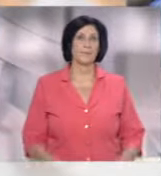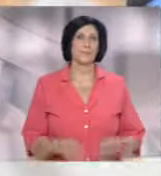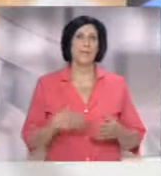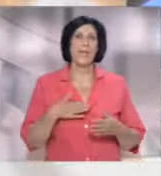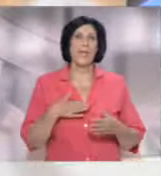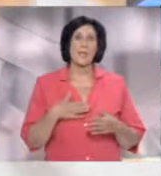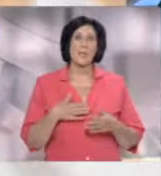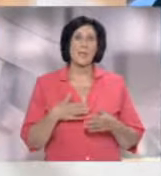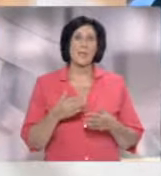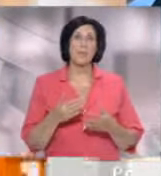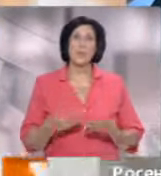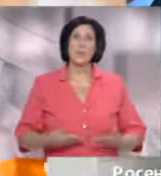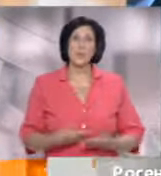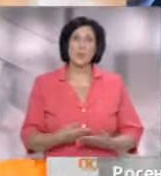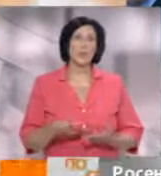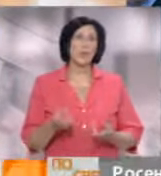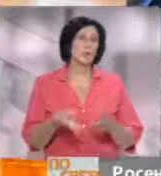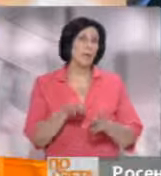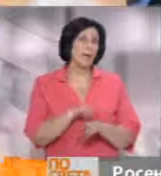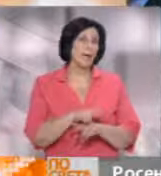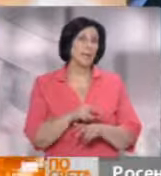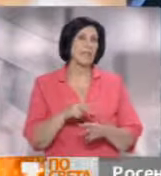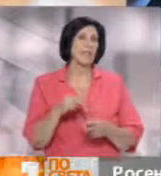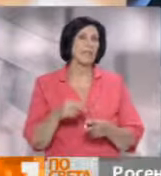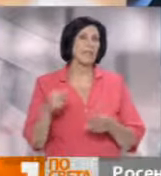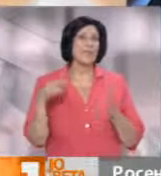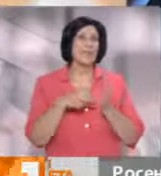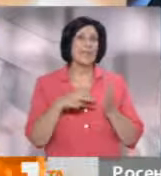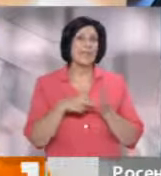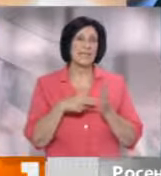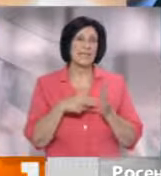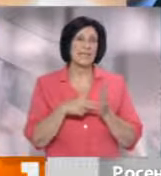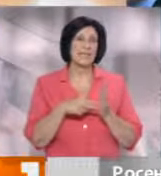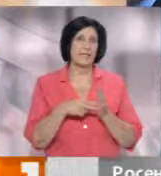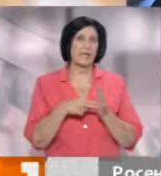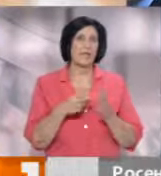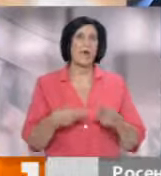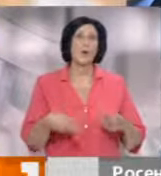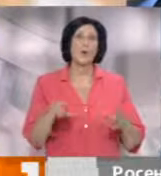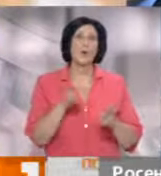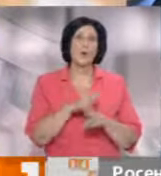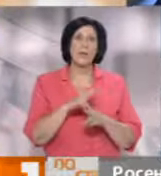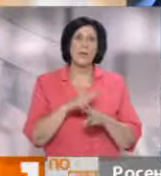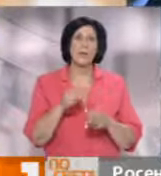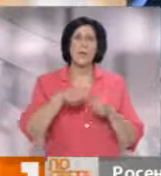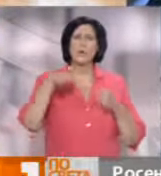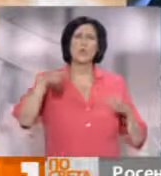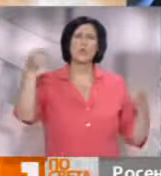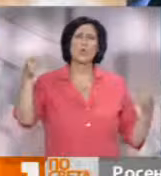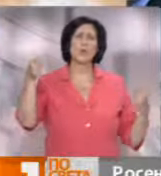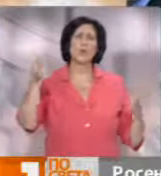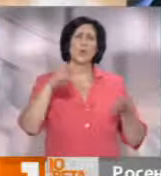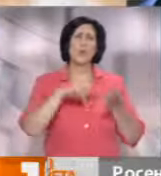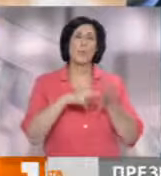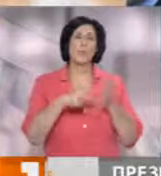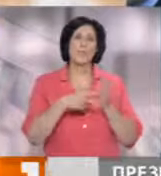Имаме нужда от промяна от подхода в енергетиката. Имаме нужда от промяна на подхода в дългосрочното планиране по някои сектори, които не